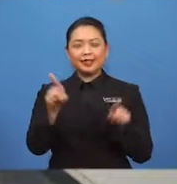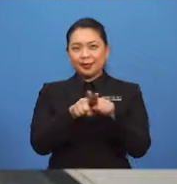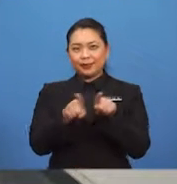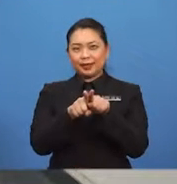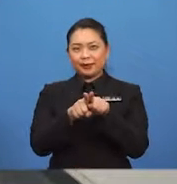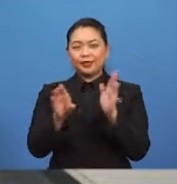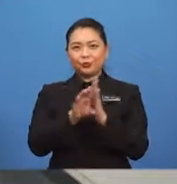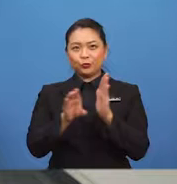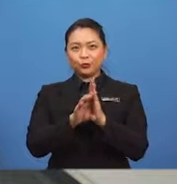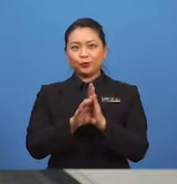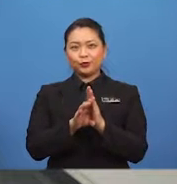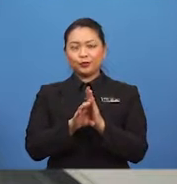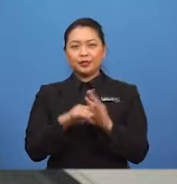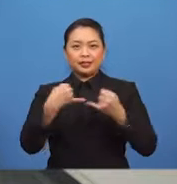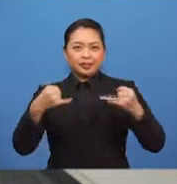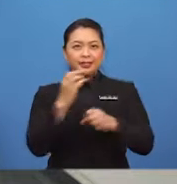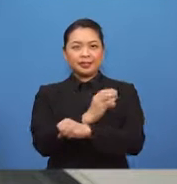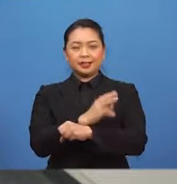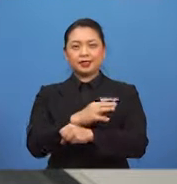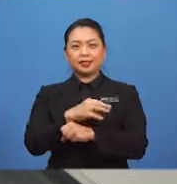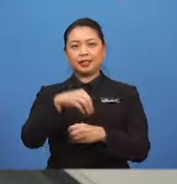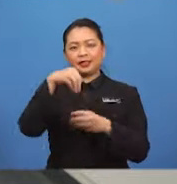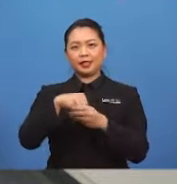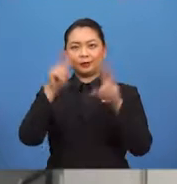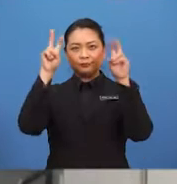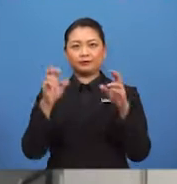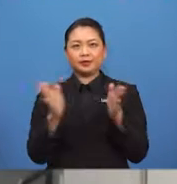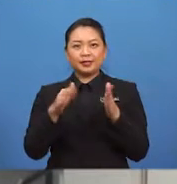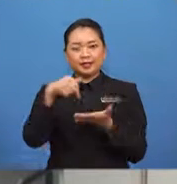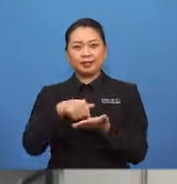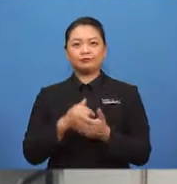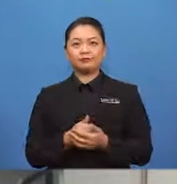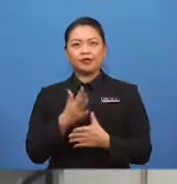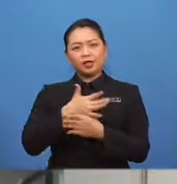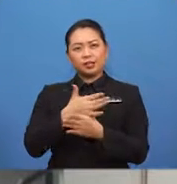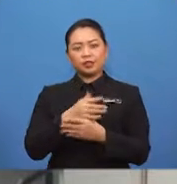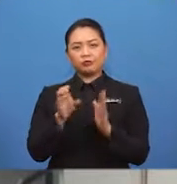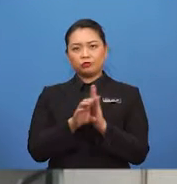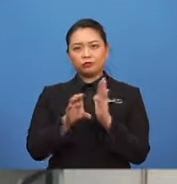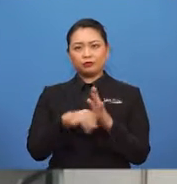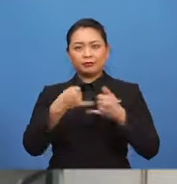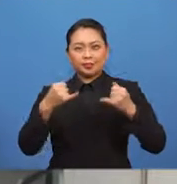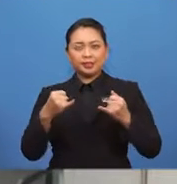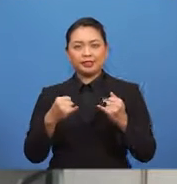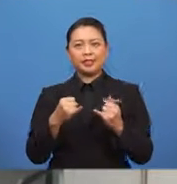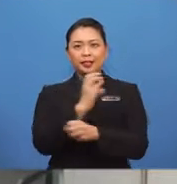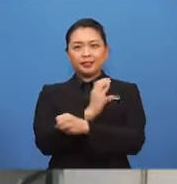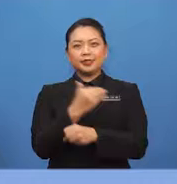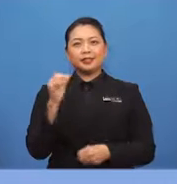sama-sama contoh-contoh jenis kaca dalam subtopik ini. Antara contoh-contoh jenis kaca